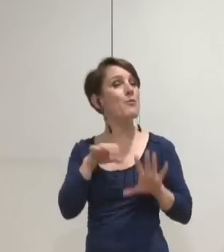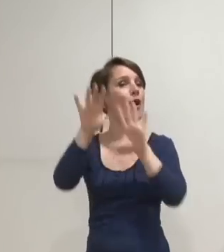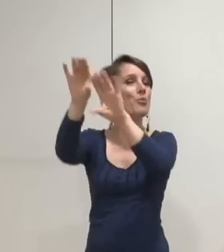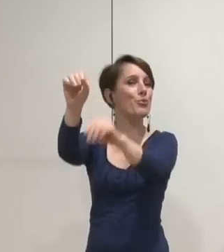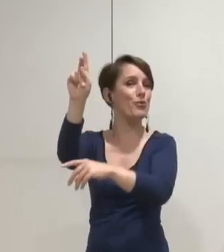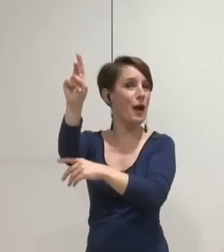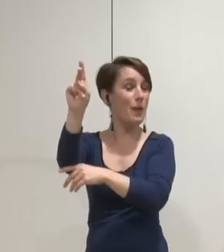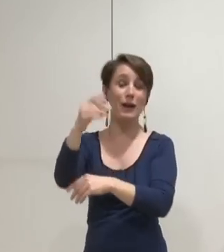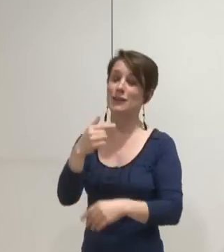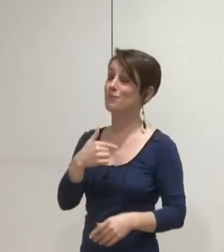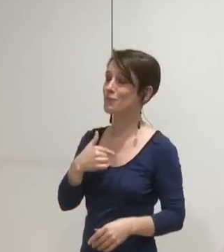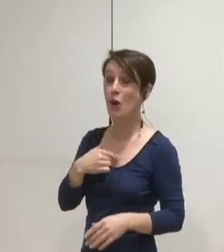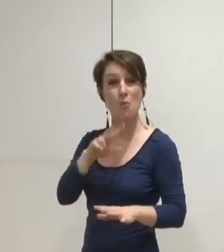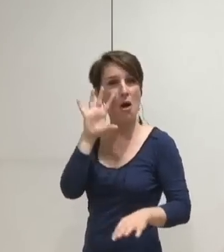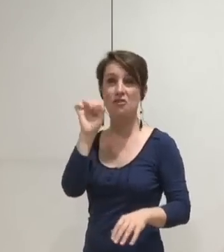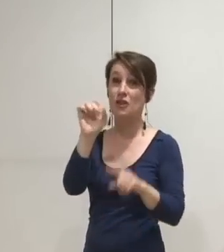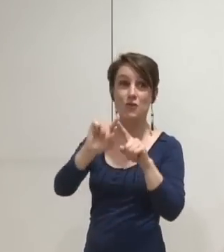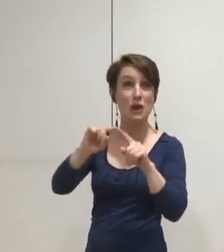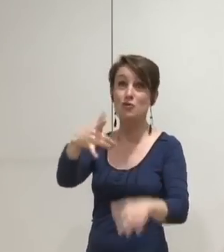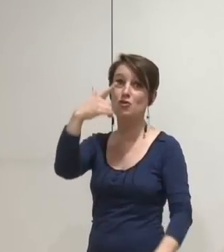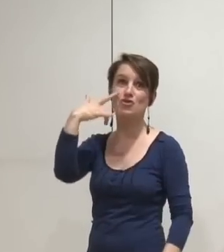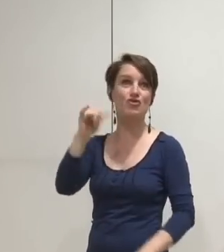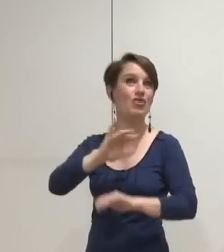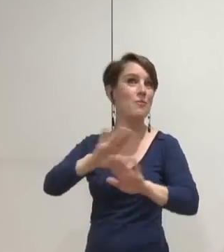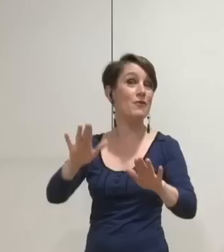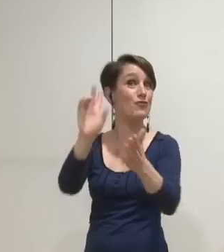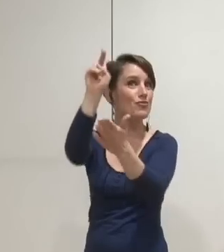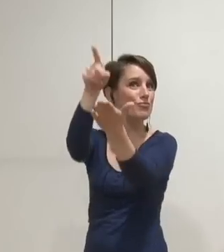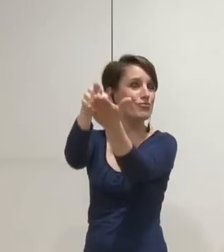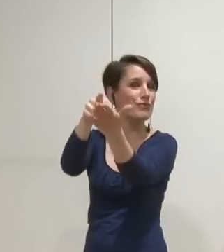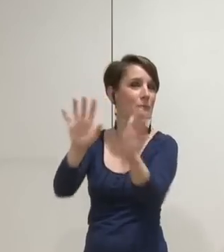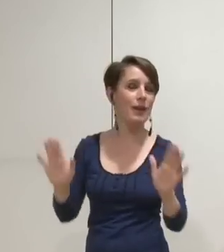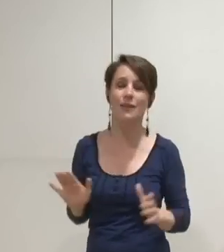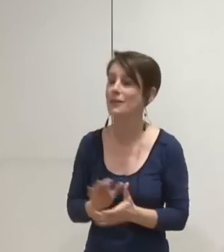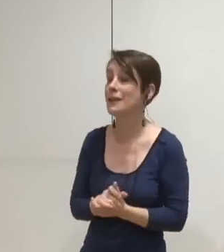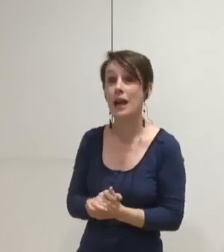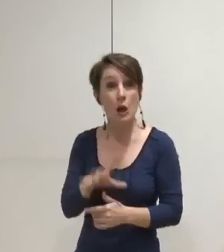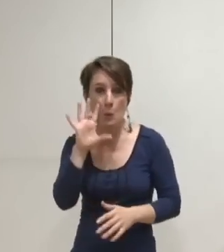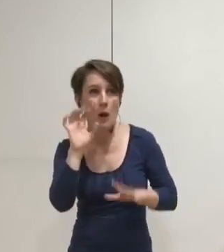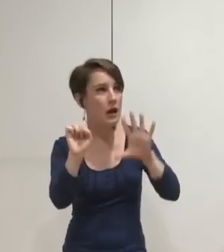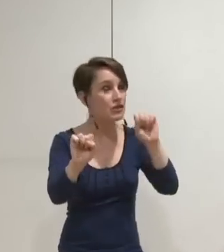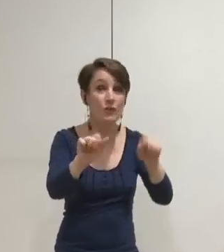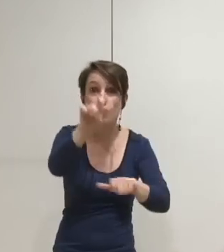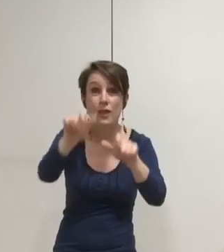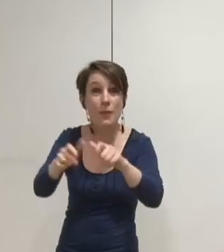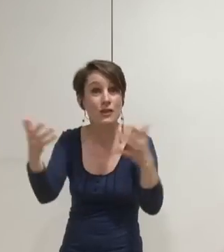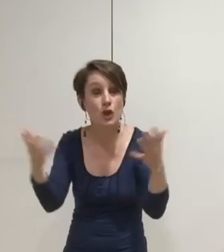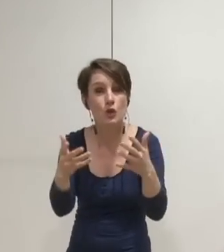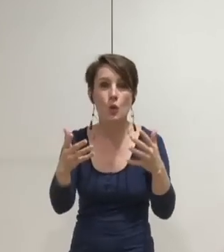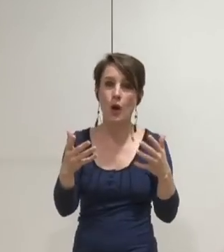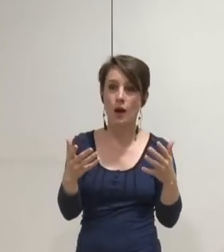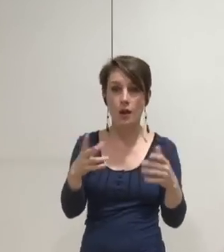chose que je n'avais encore jamais vu que je n'avais encore jamais vu à Paris j'avais vu j'ai vu des gens couchés dans des sacs